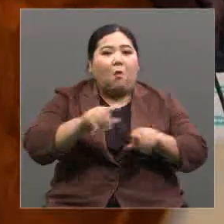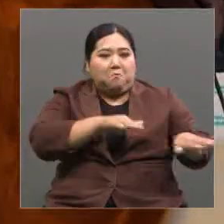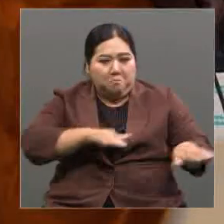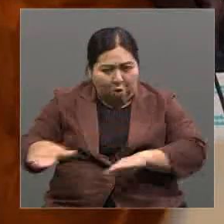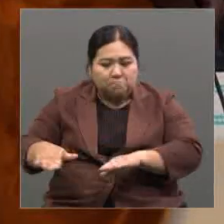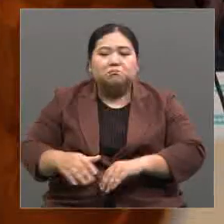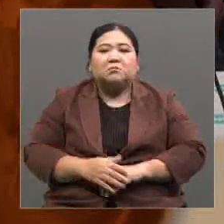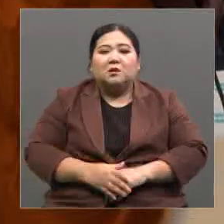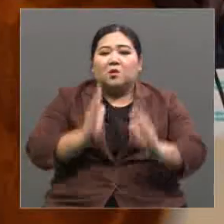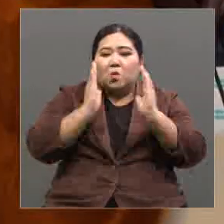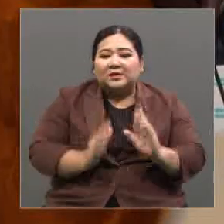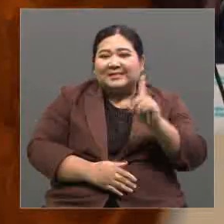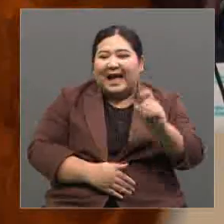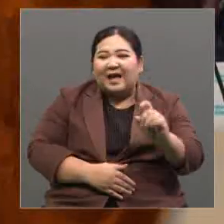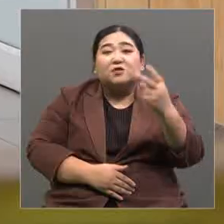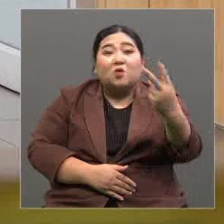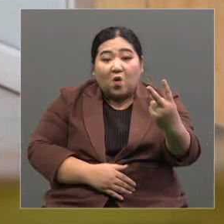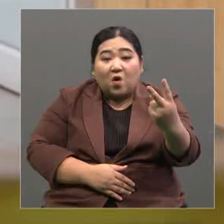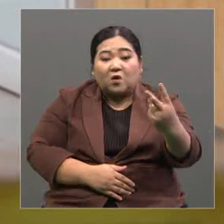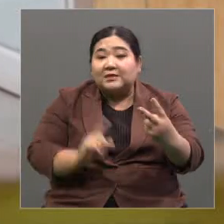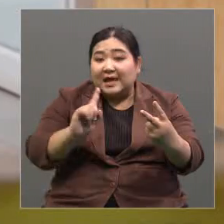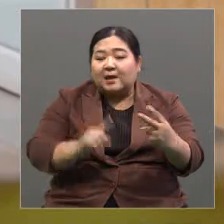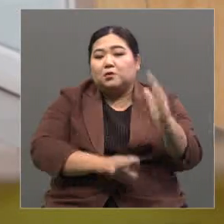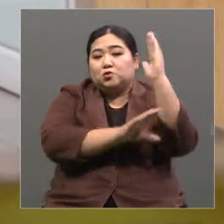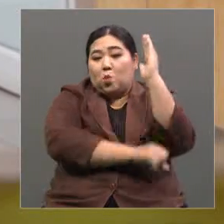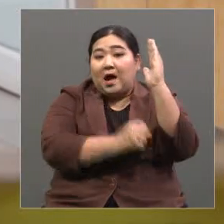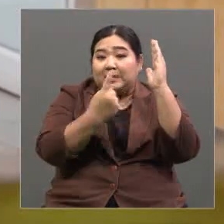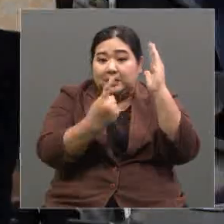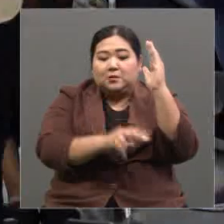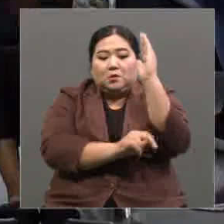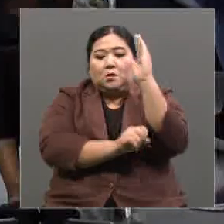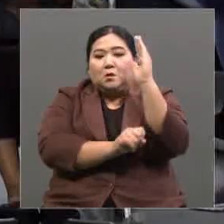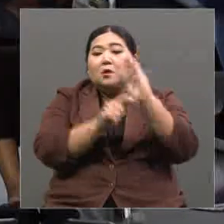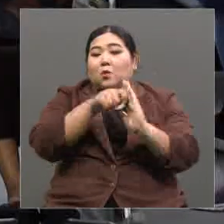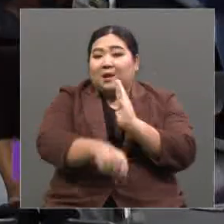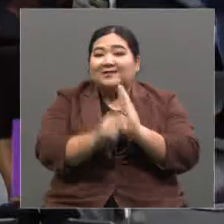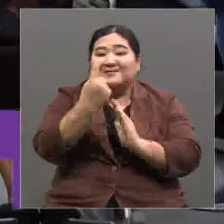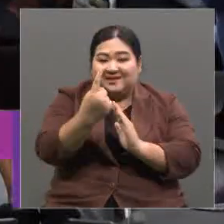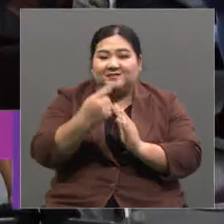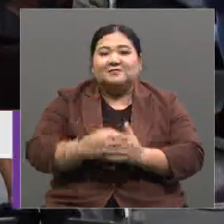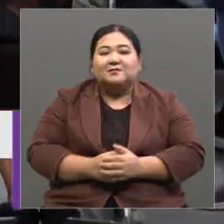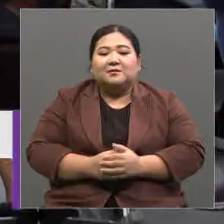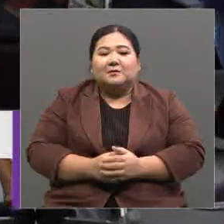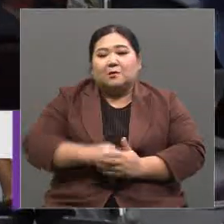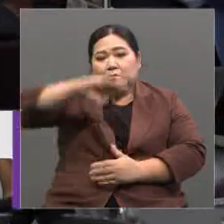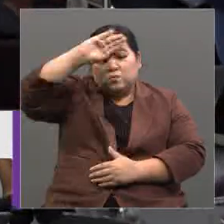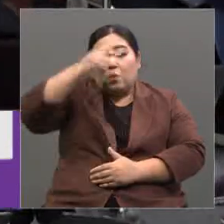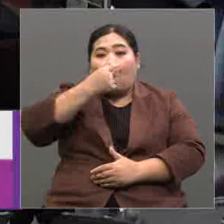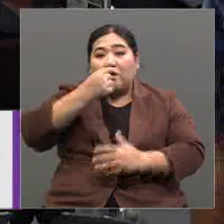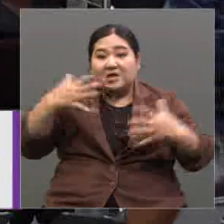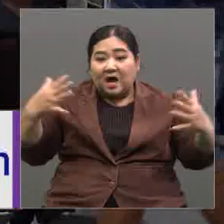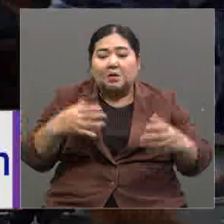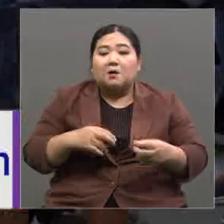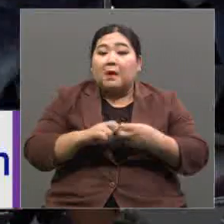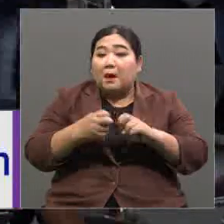ม้ว่าตัวเลขผู้เสียชีวิตจะมีเพียง2คนในจังหวัดสงขลาและก็นครราชสีมาก็ตามสำหรับไข้หวัดใหญ่ที่ระบาดในรอบนี้เป็นสาย